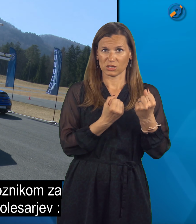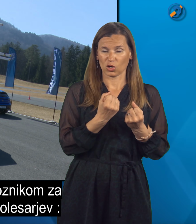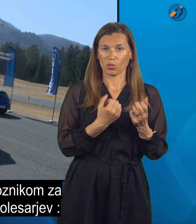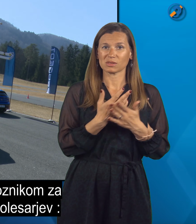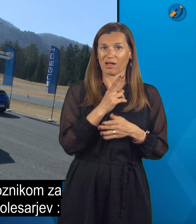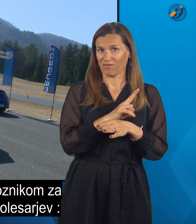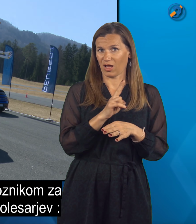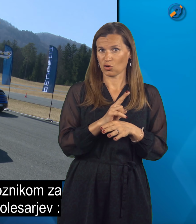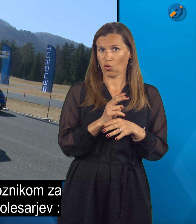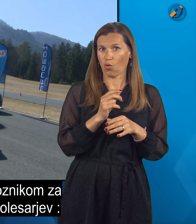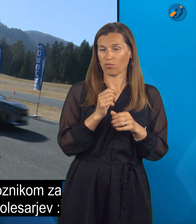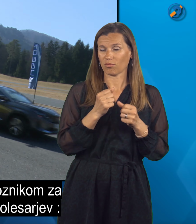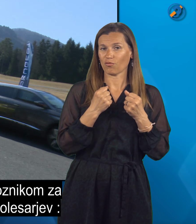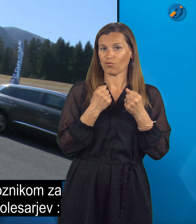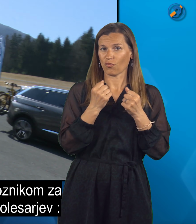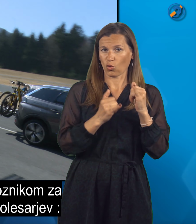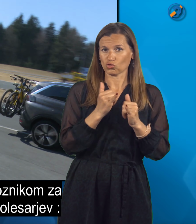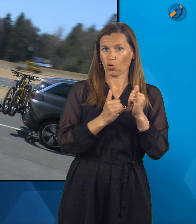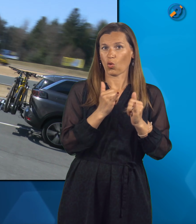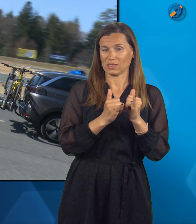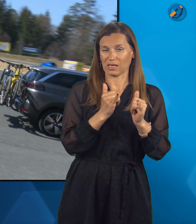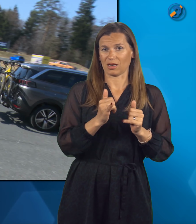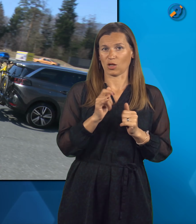za varno vožnjo kolesarjev.